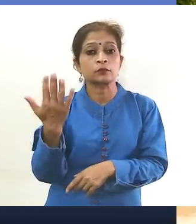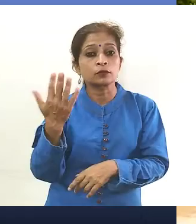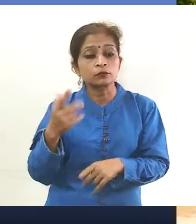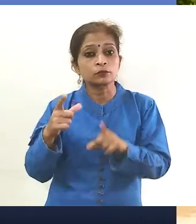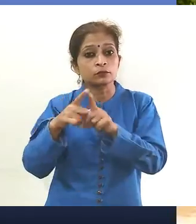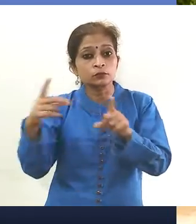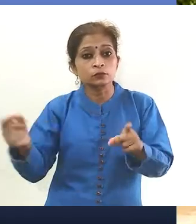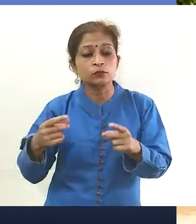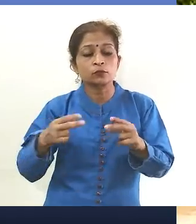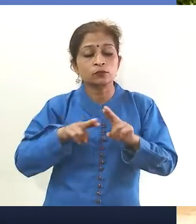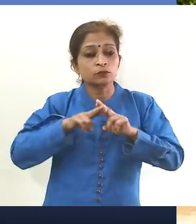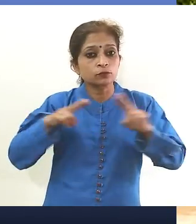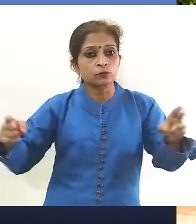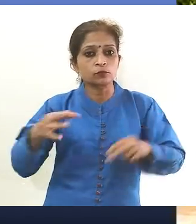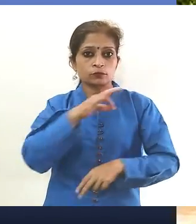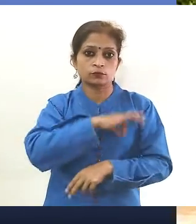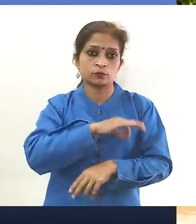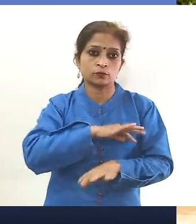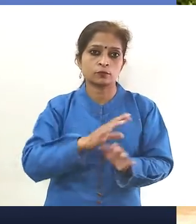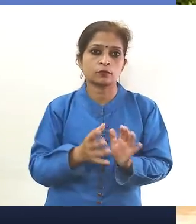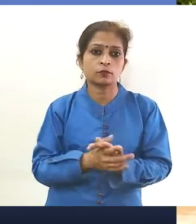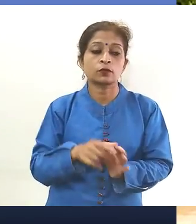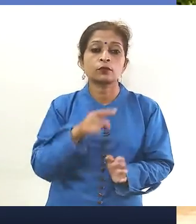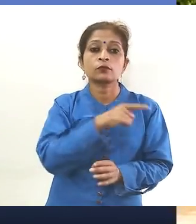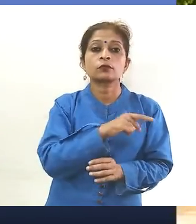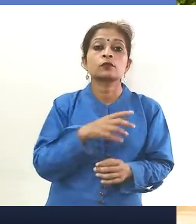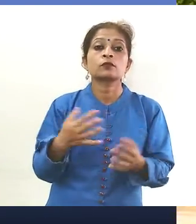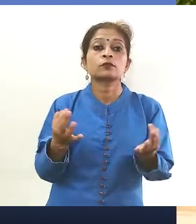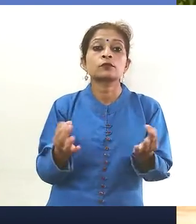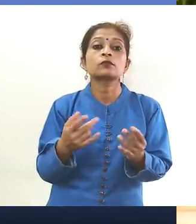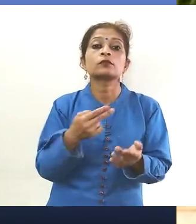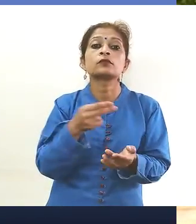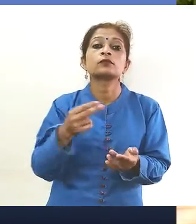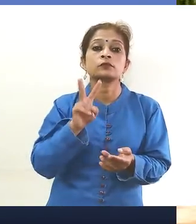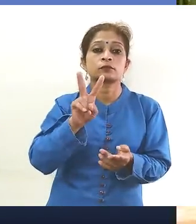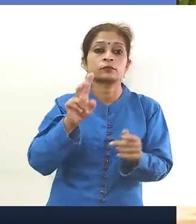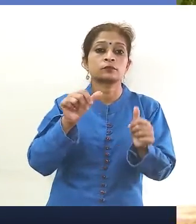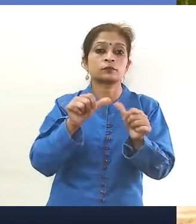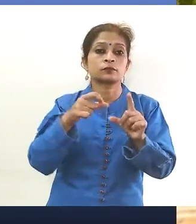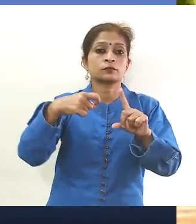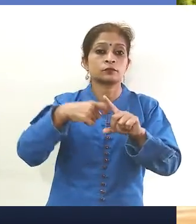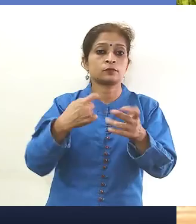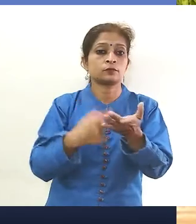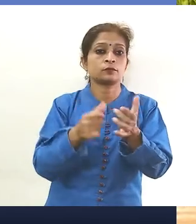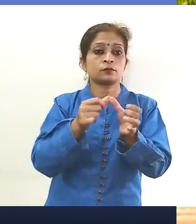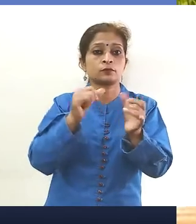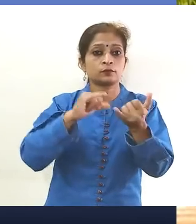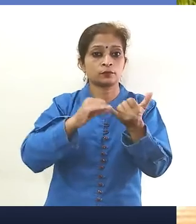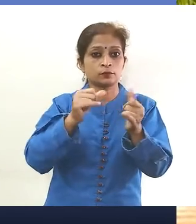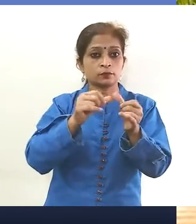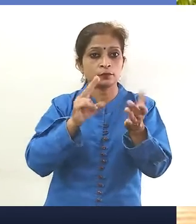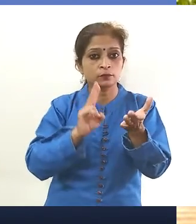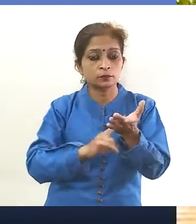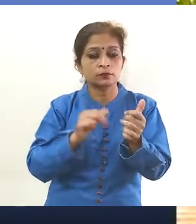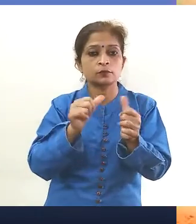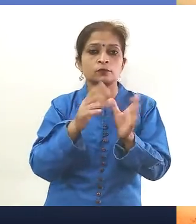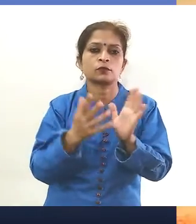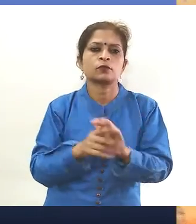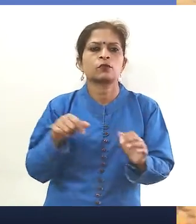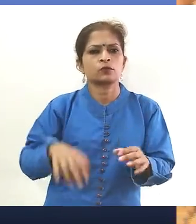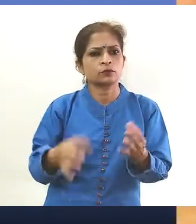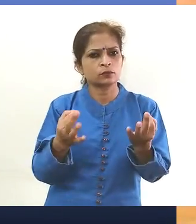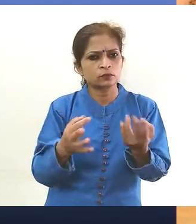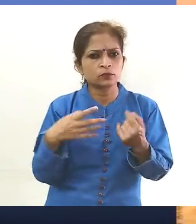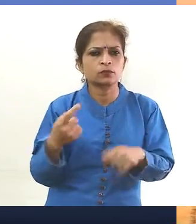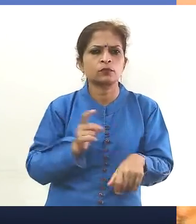आसन, वक्रासन, जो सब कर सकते हैं, दाहिना पैर मोड़ा, बाएं पैर सीधा, ऐसे घूम गए, एक आसन को 1-2.5 मिनट से लेकर